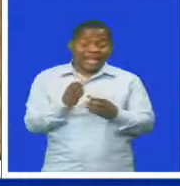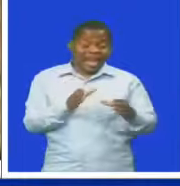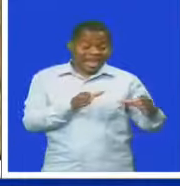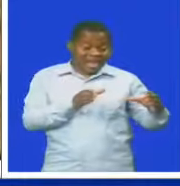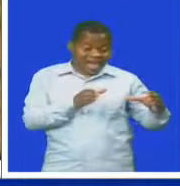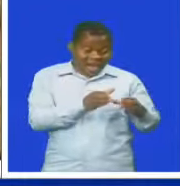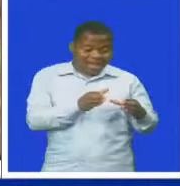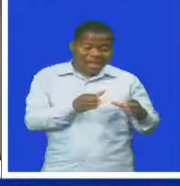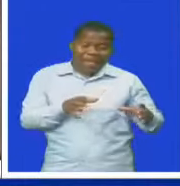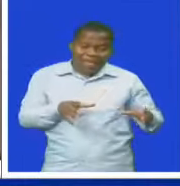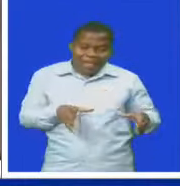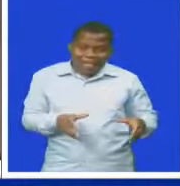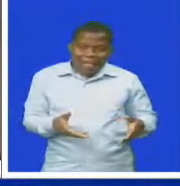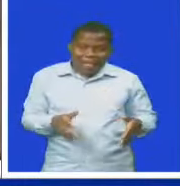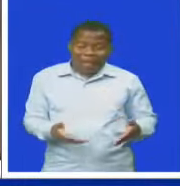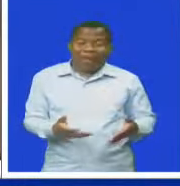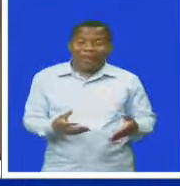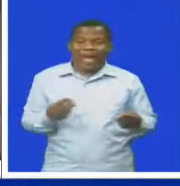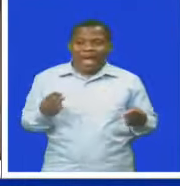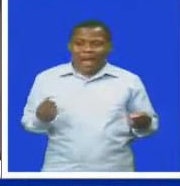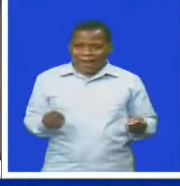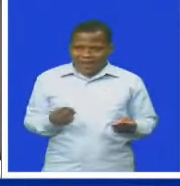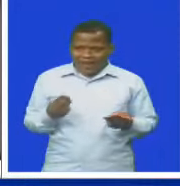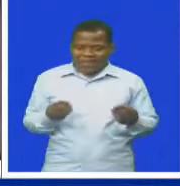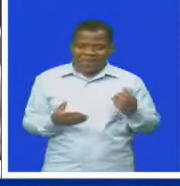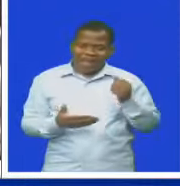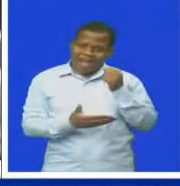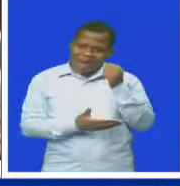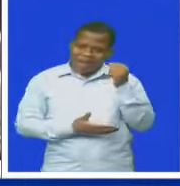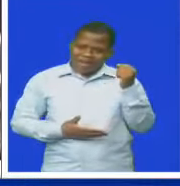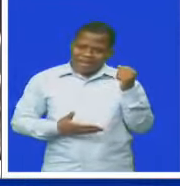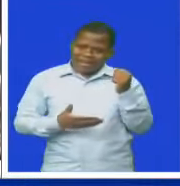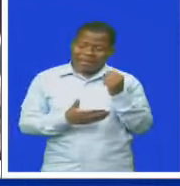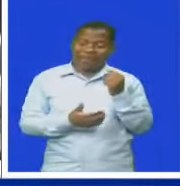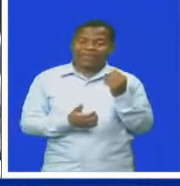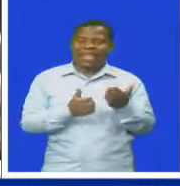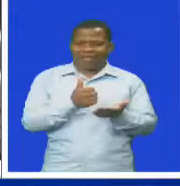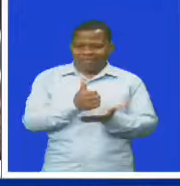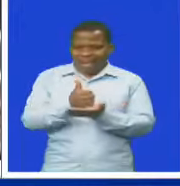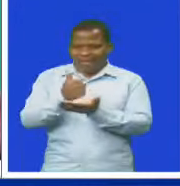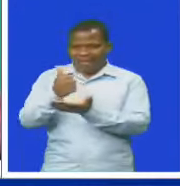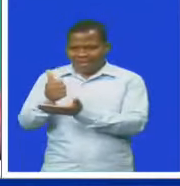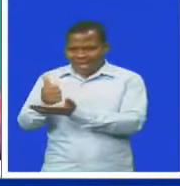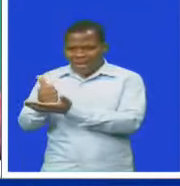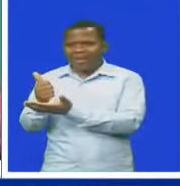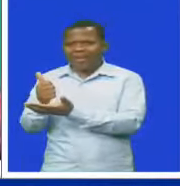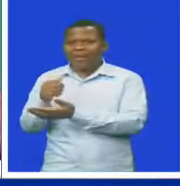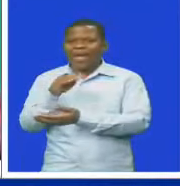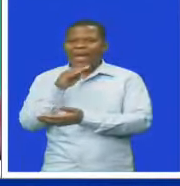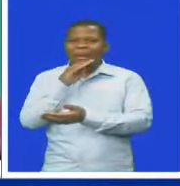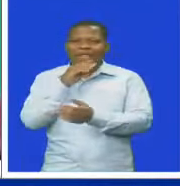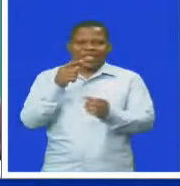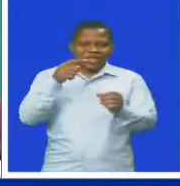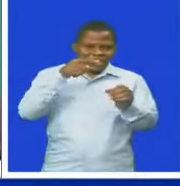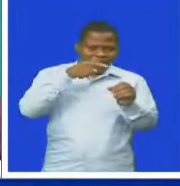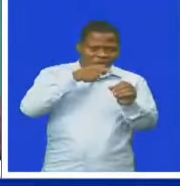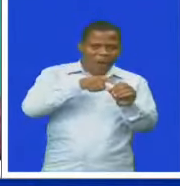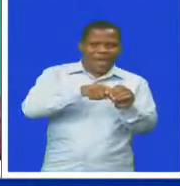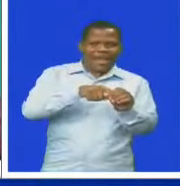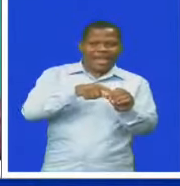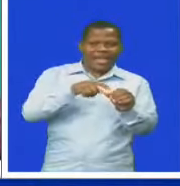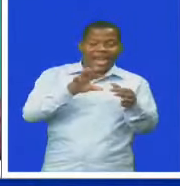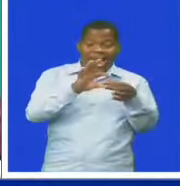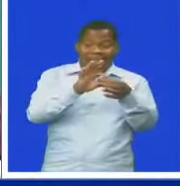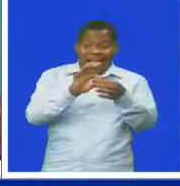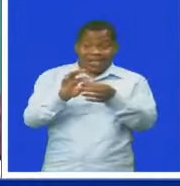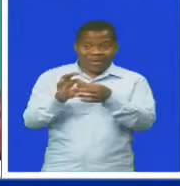abantu bemango wase uyabona ukuthi akasayini sivumelwano nengapane inamboard uyasebendeka la agriculture futhi impilo